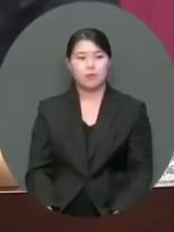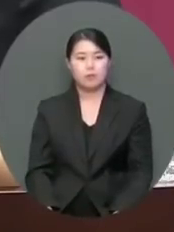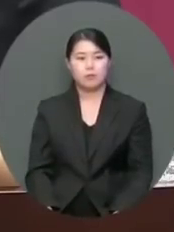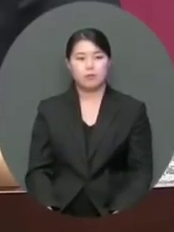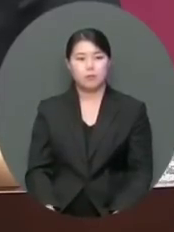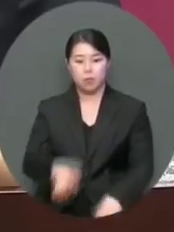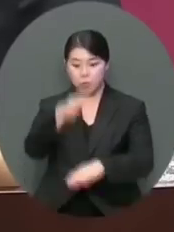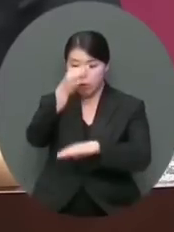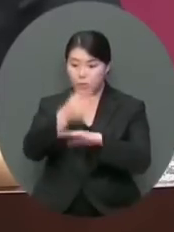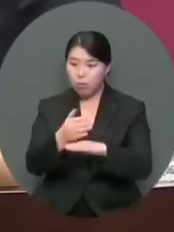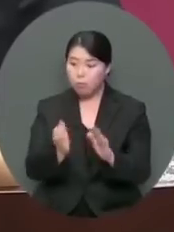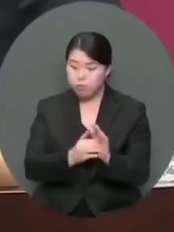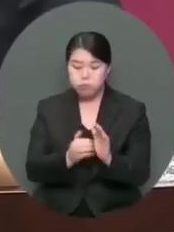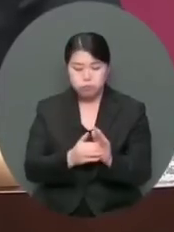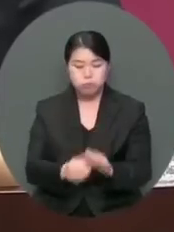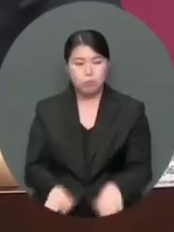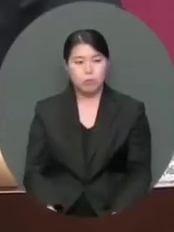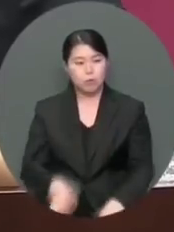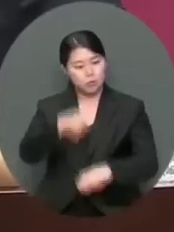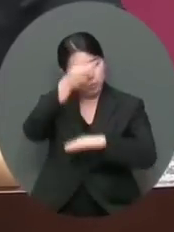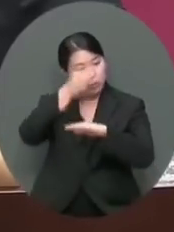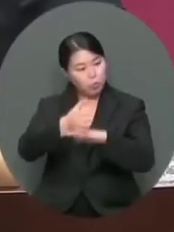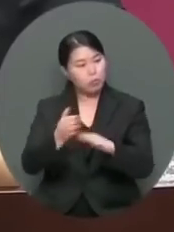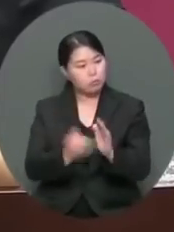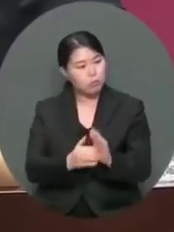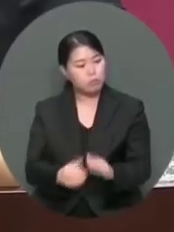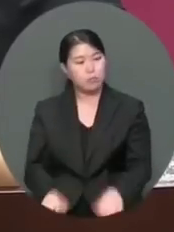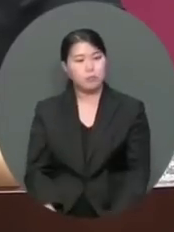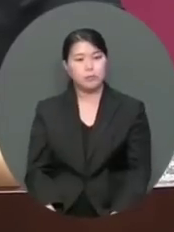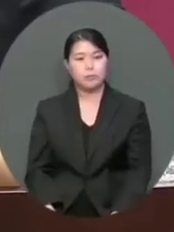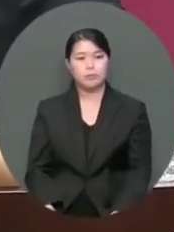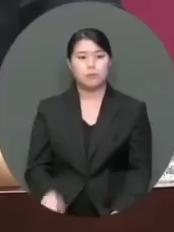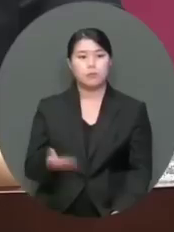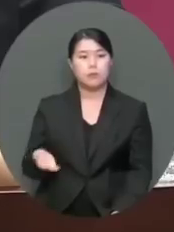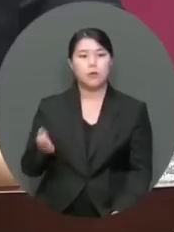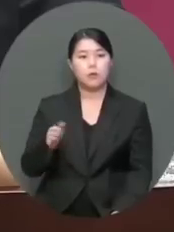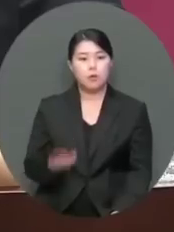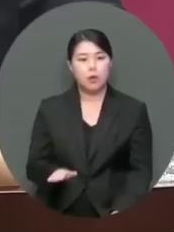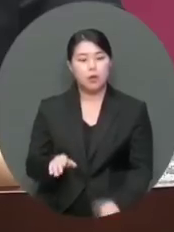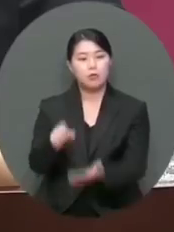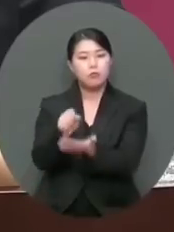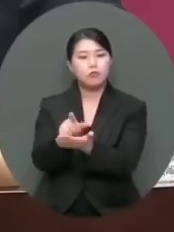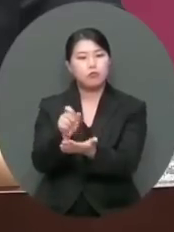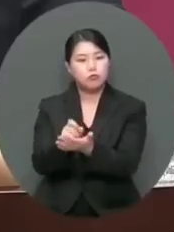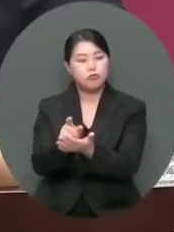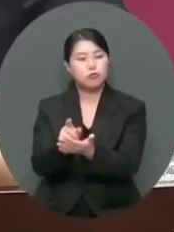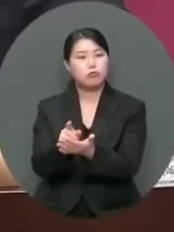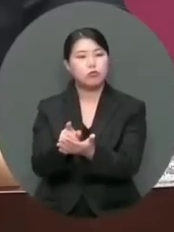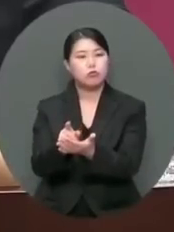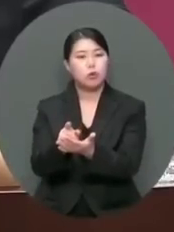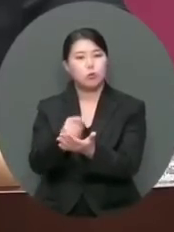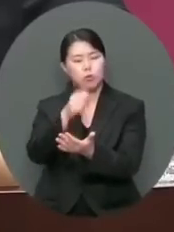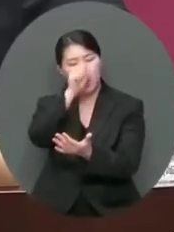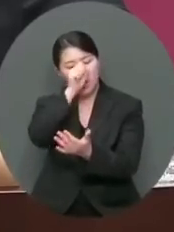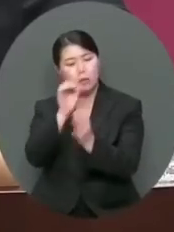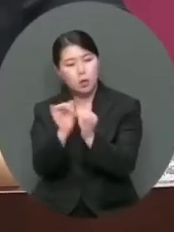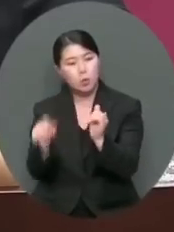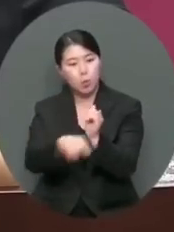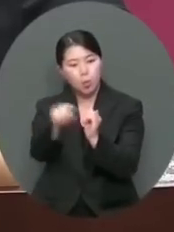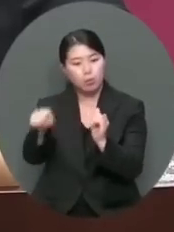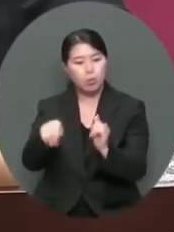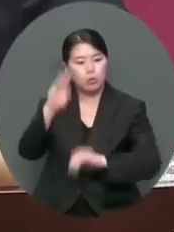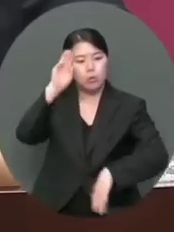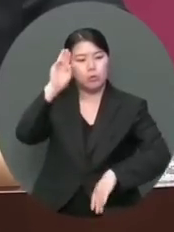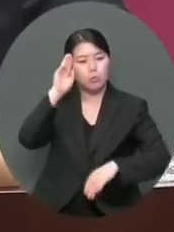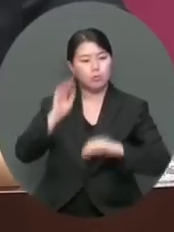네, 미안하다고 했지 않습니까? 죄송하다고 했죠. 그러나 축구팬들도 당연히 그러한 내용들을